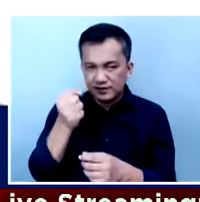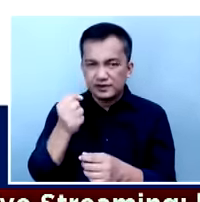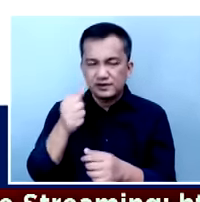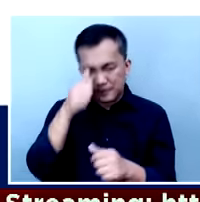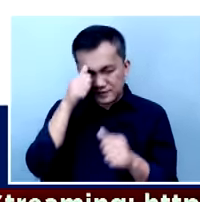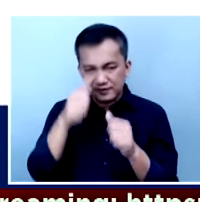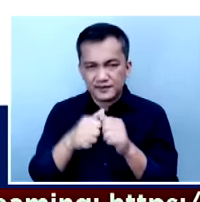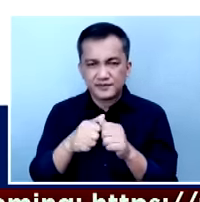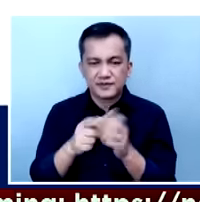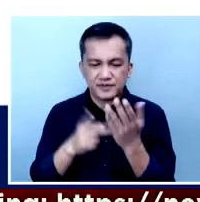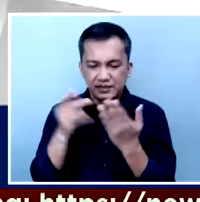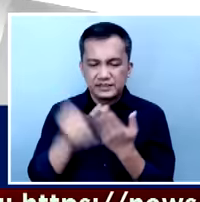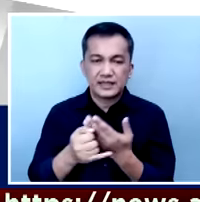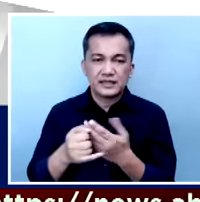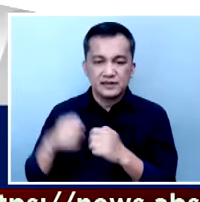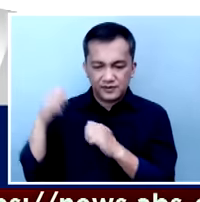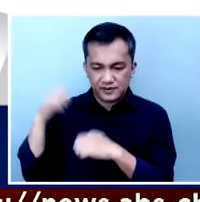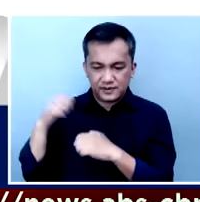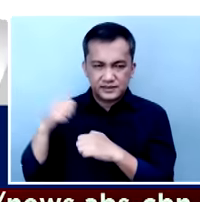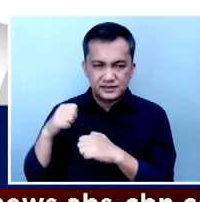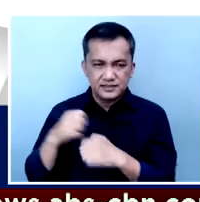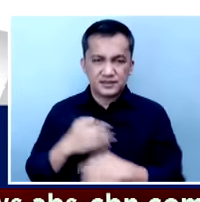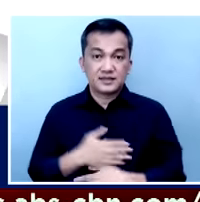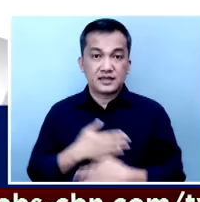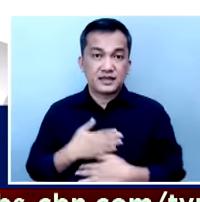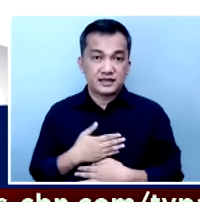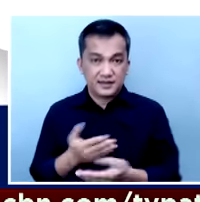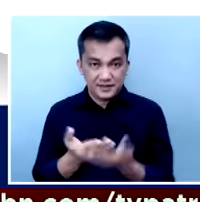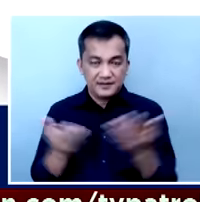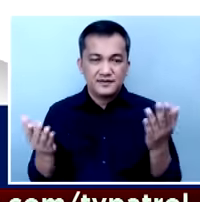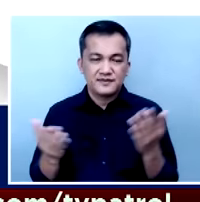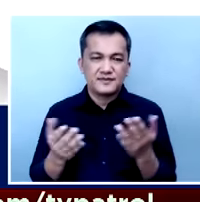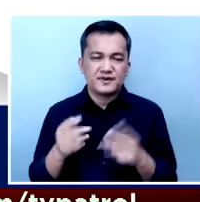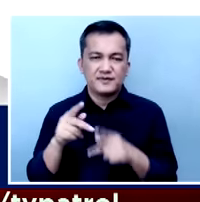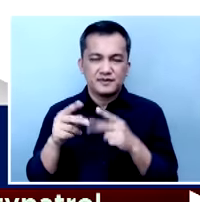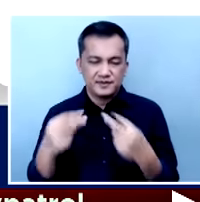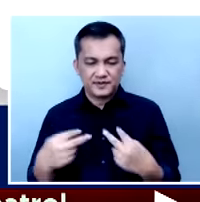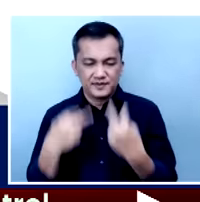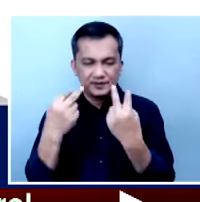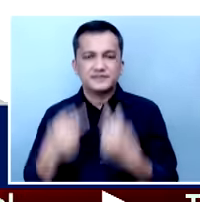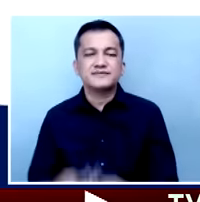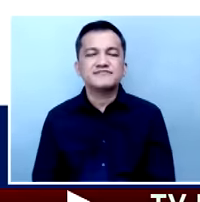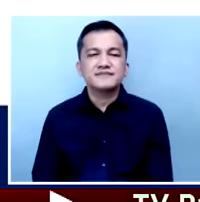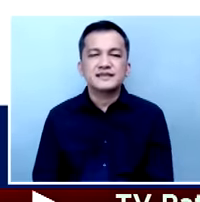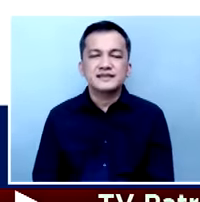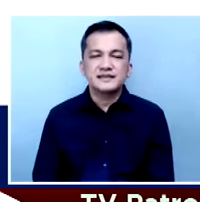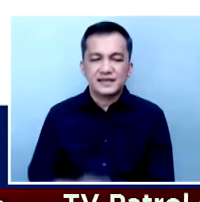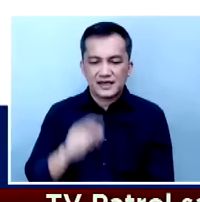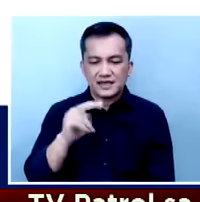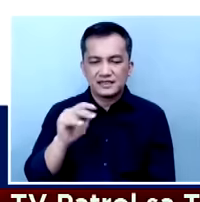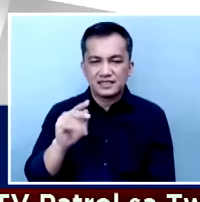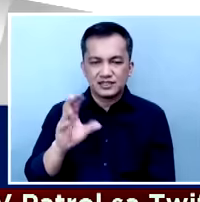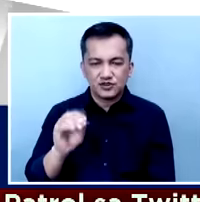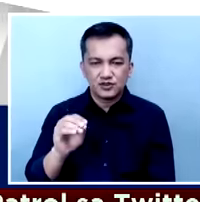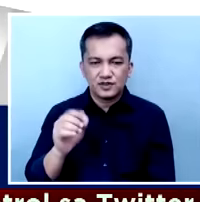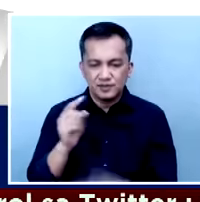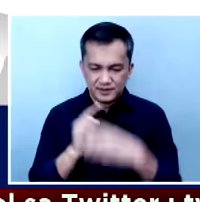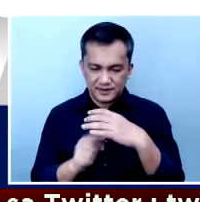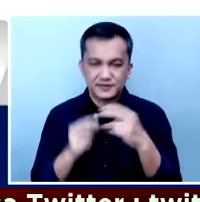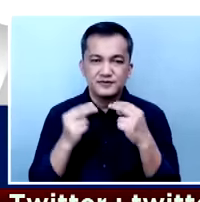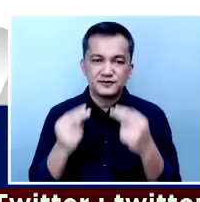kaya umaasa siyang ikakatuwa rin ito ng mga manonood. Ana Cerezo, ABS-CBN